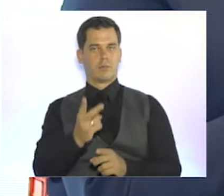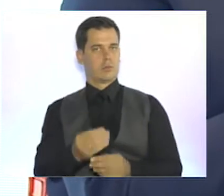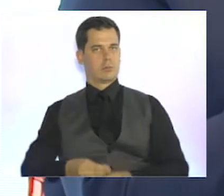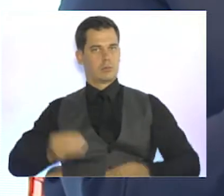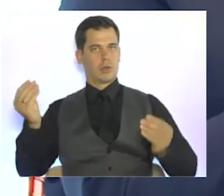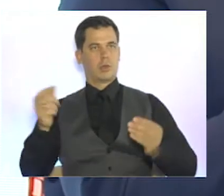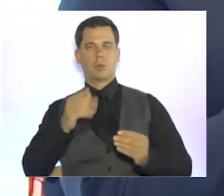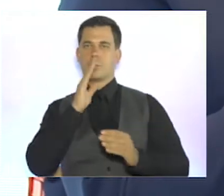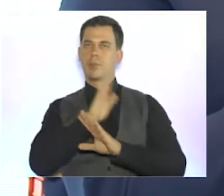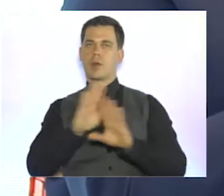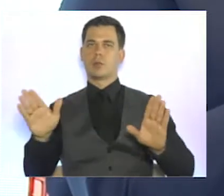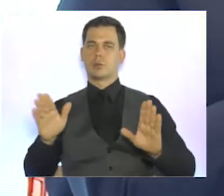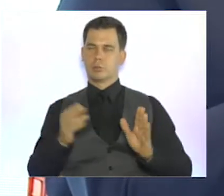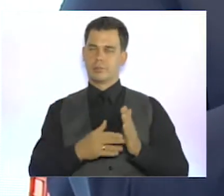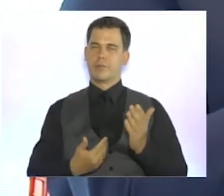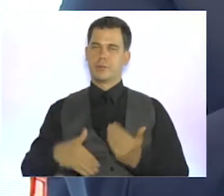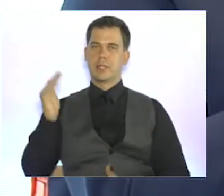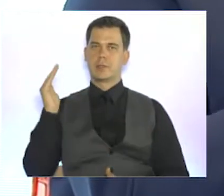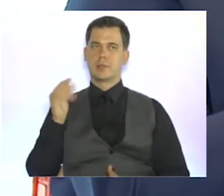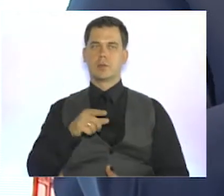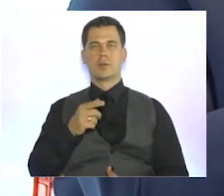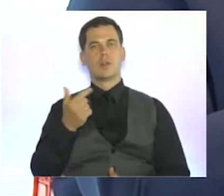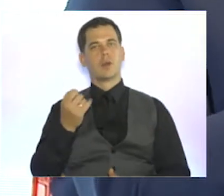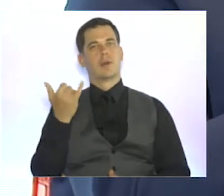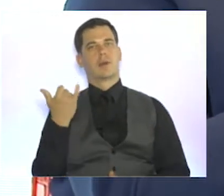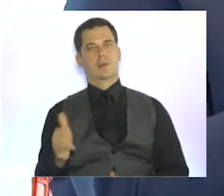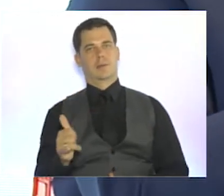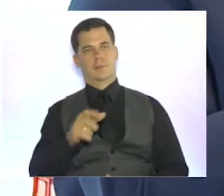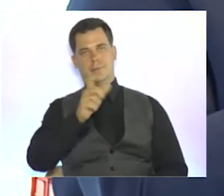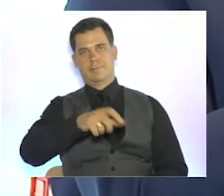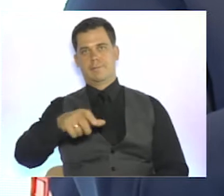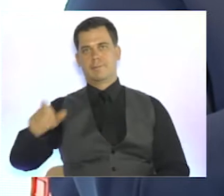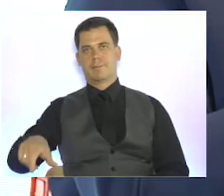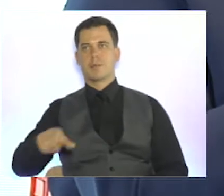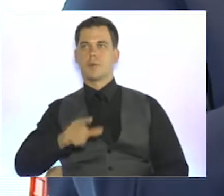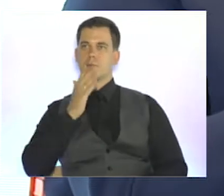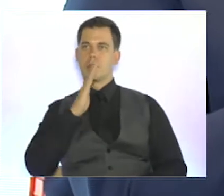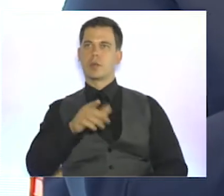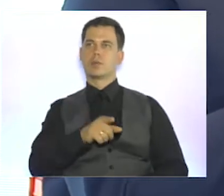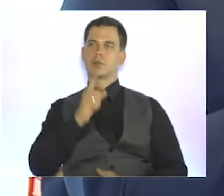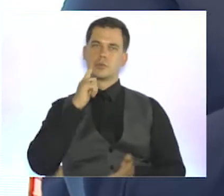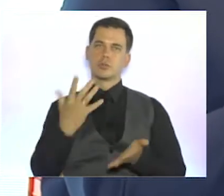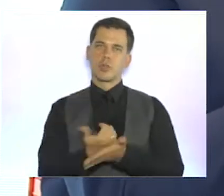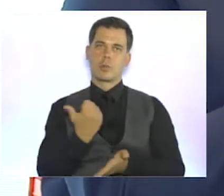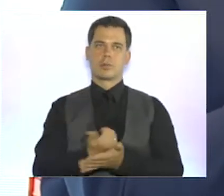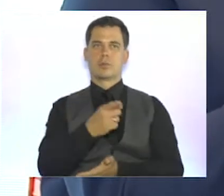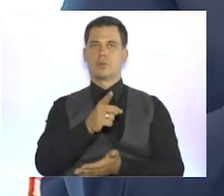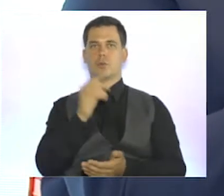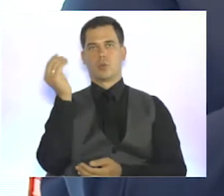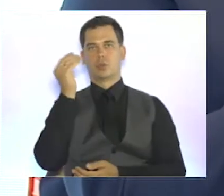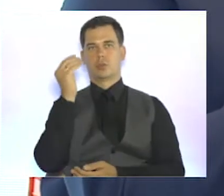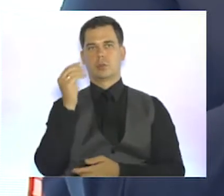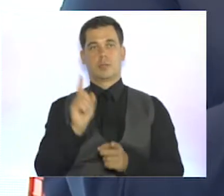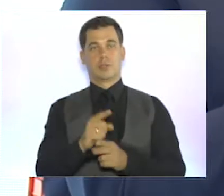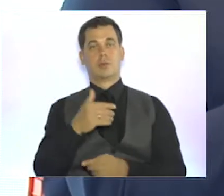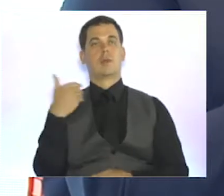jakby eksponują właśnie to inność tego uczenia, właśnie eksponują zdobycze ucznia, że już nie dostaje